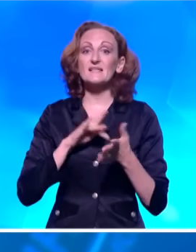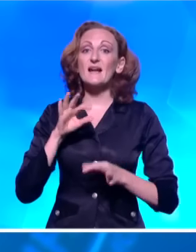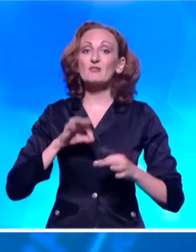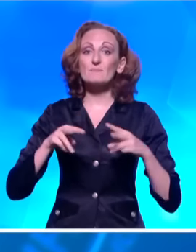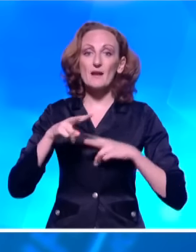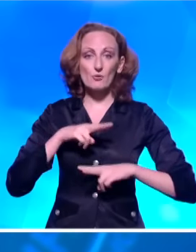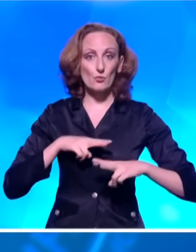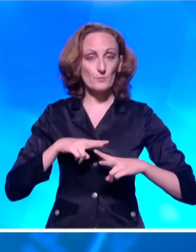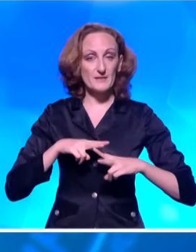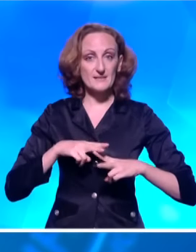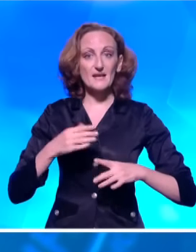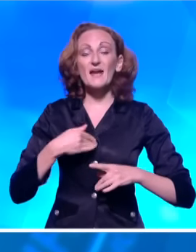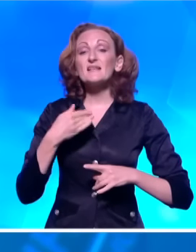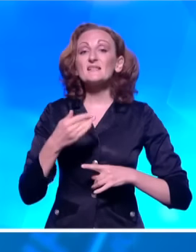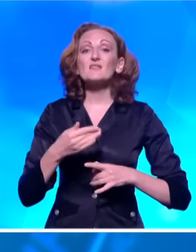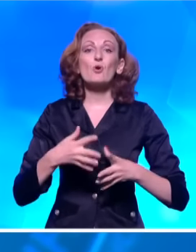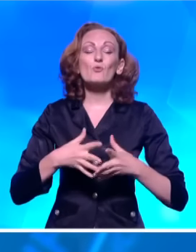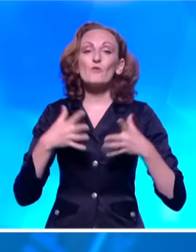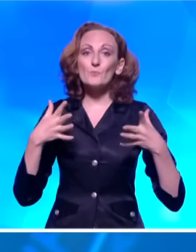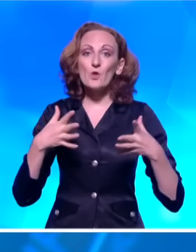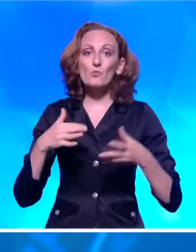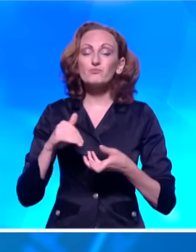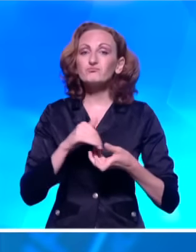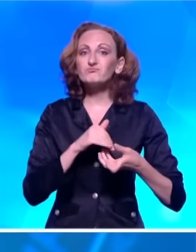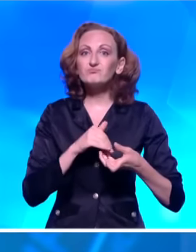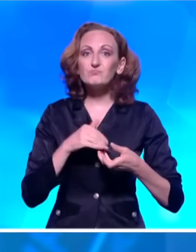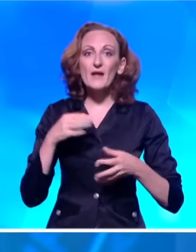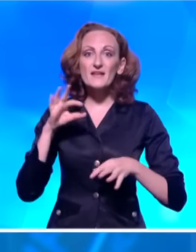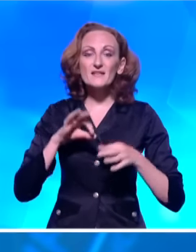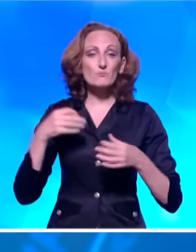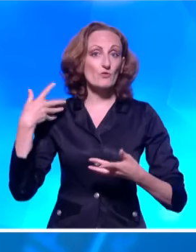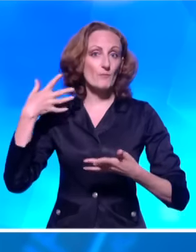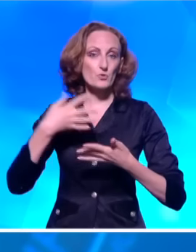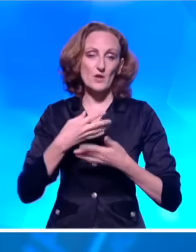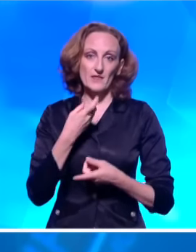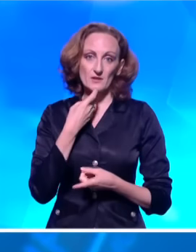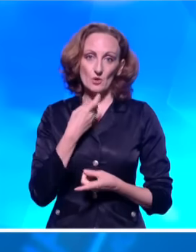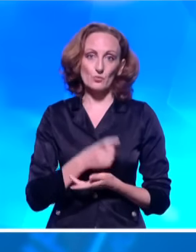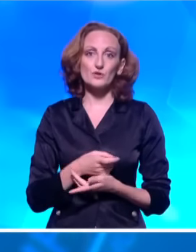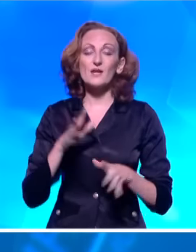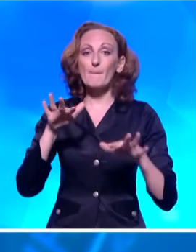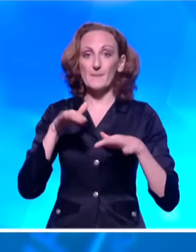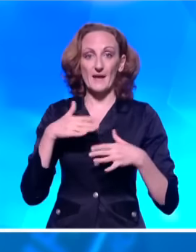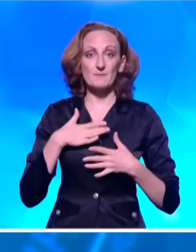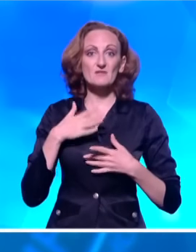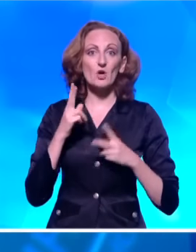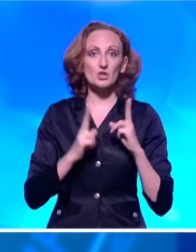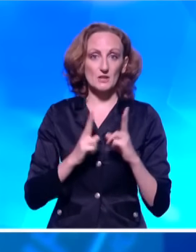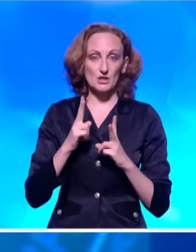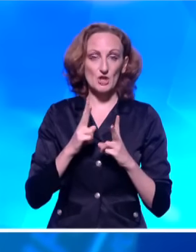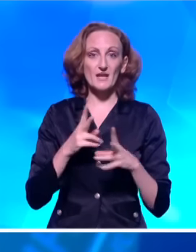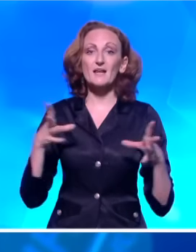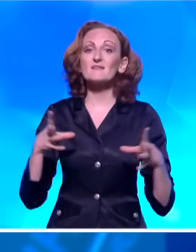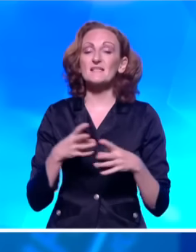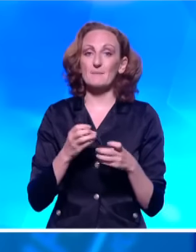избирателна комисия след толкова наистина организирани избори в последните години приема своите решения,